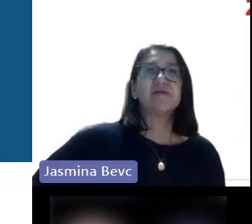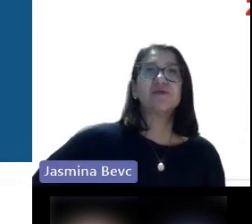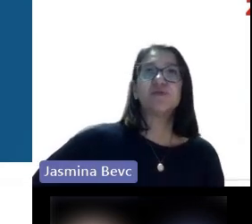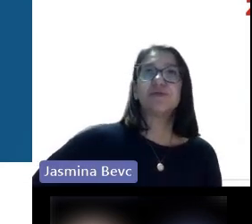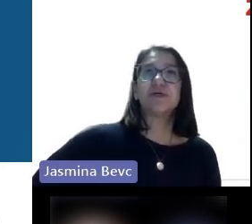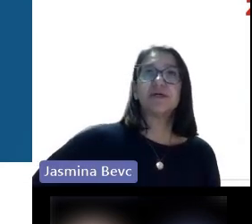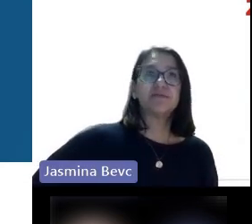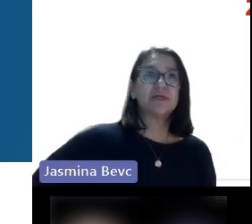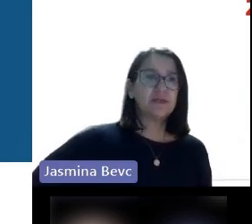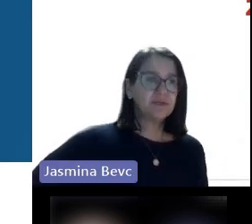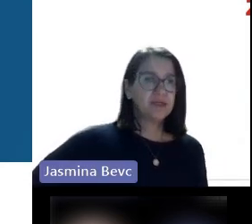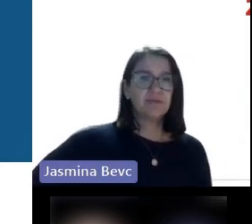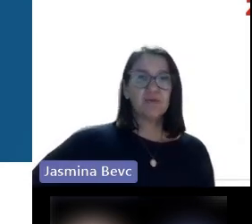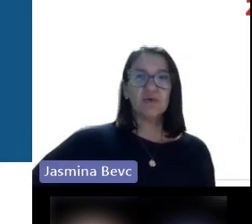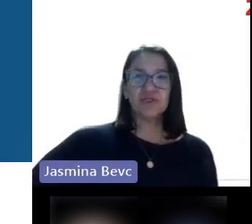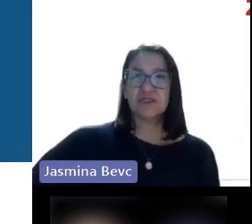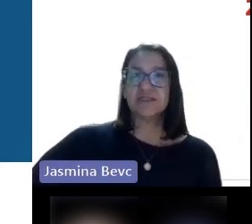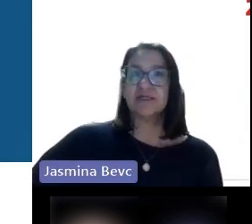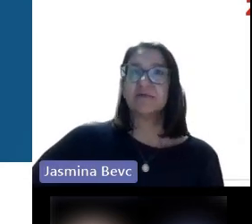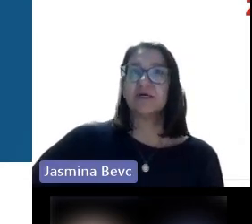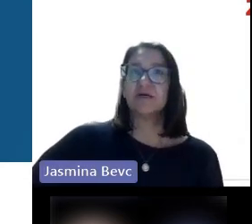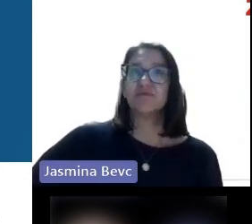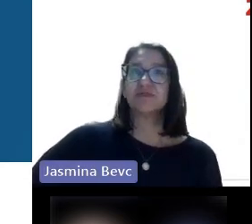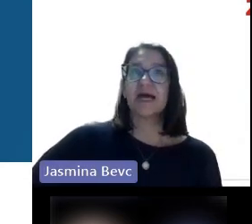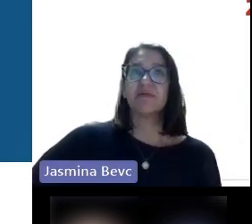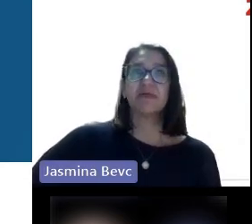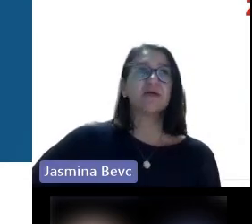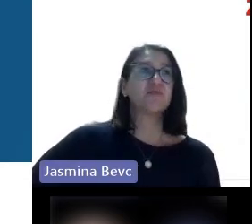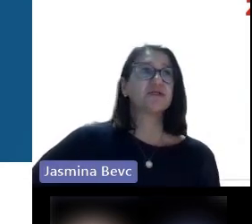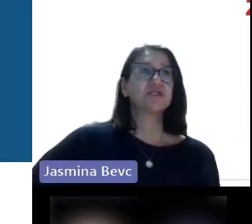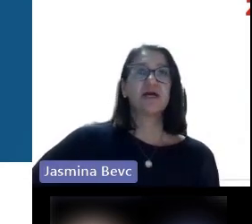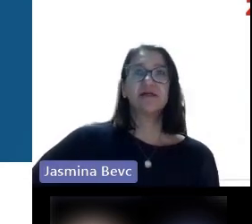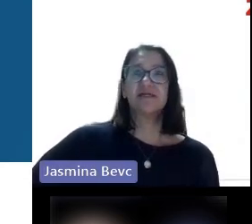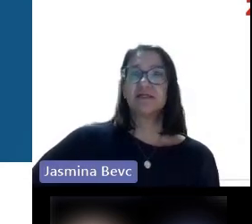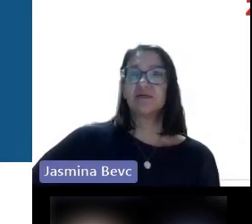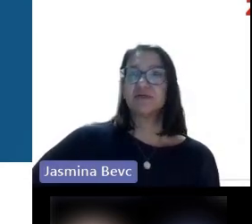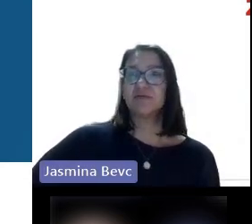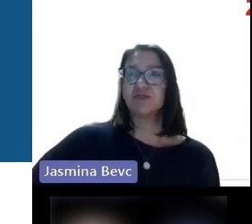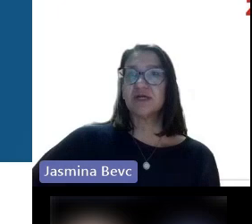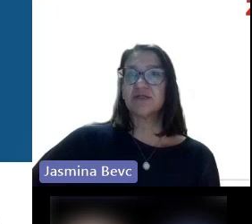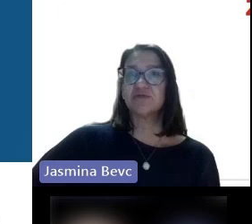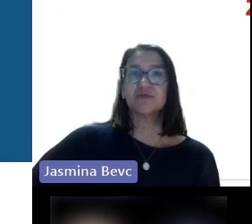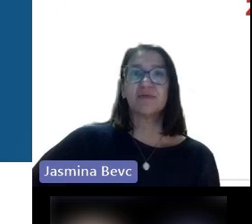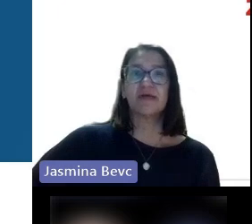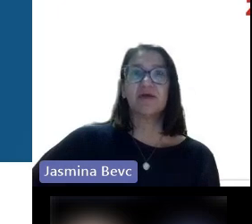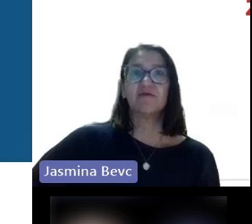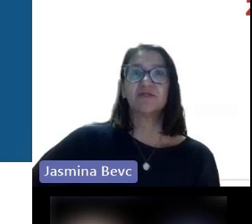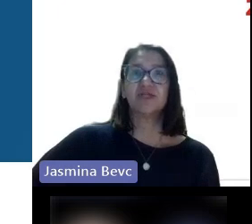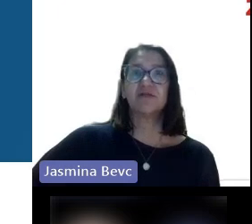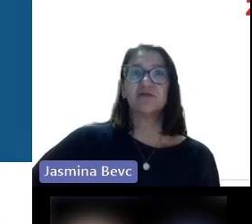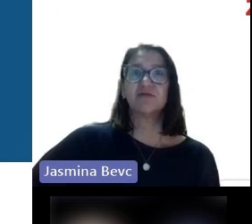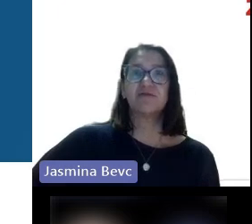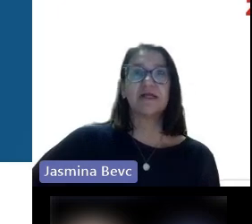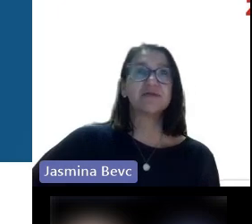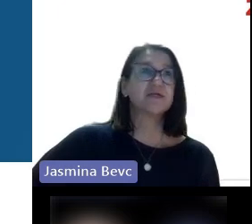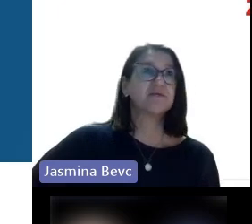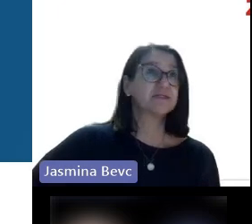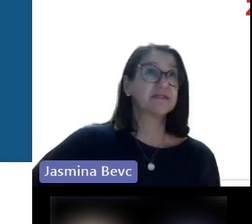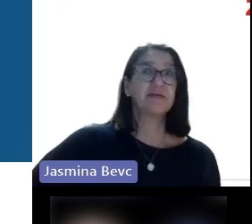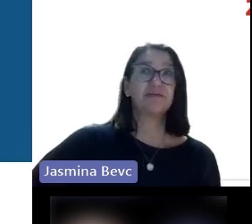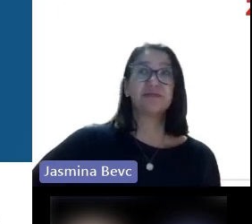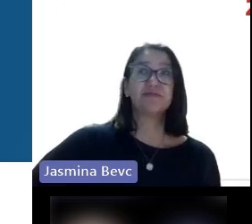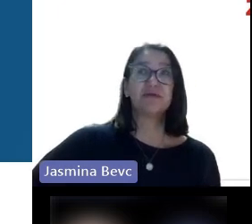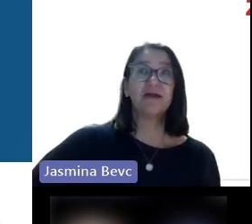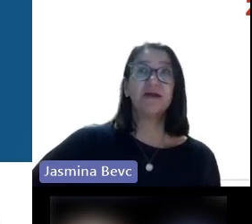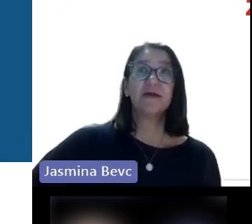Najlepša hvala, gospod Repnik. Mogoče jaz kar povzamem nekaj vprašanj, ki se jih je v tem času nabralo v chatu. Hvala vsem,